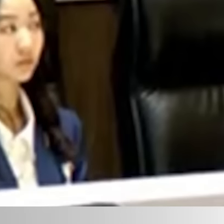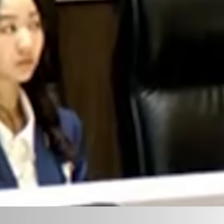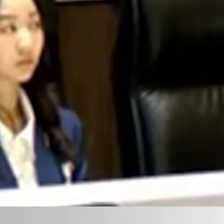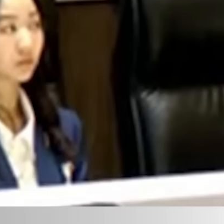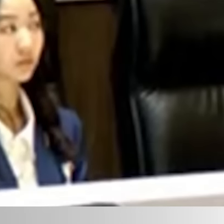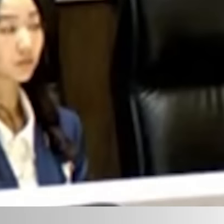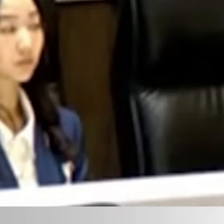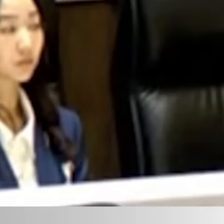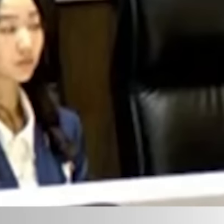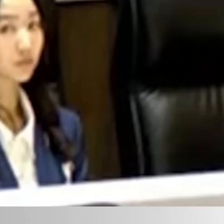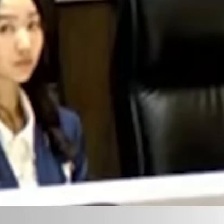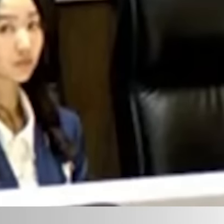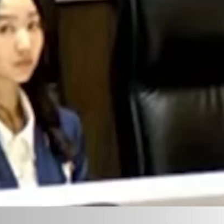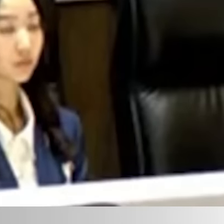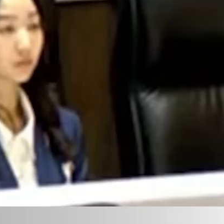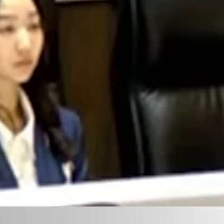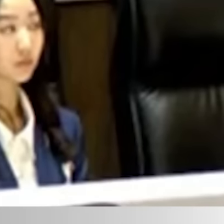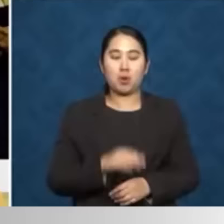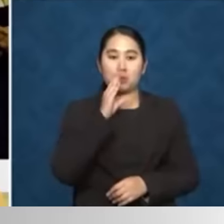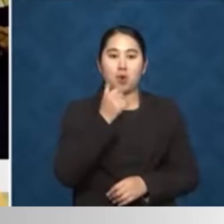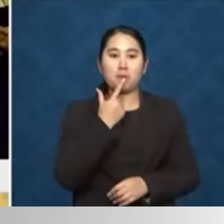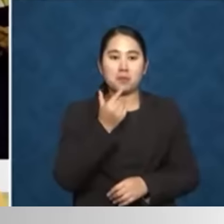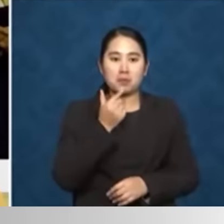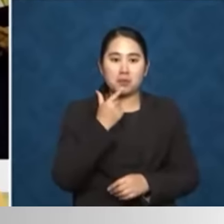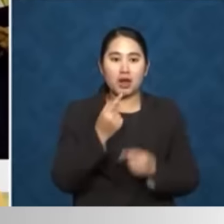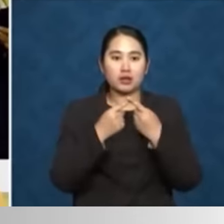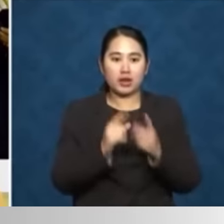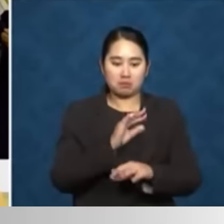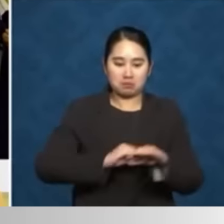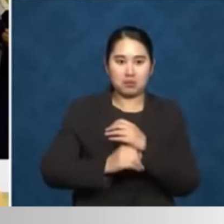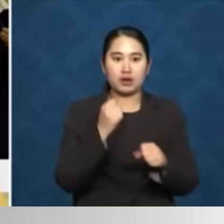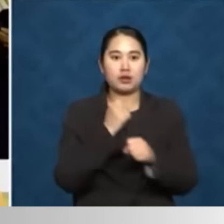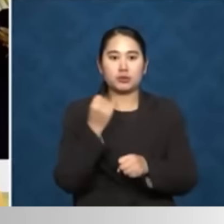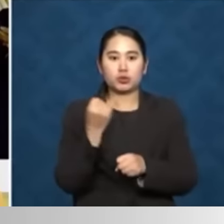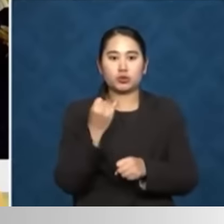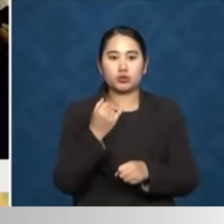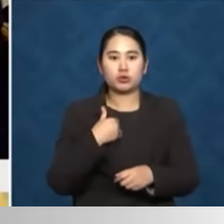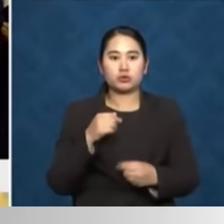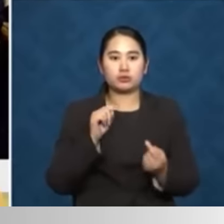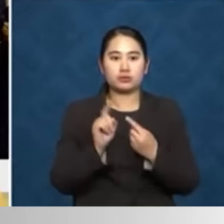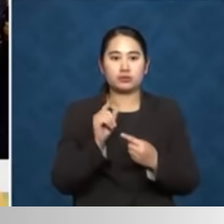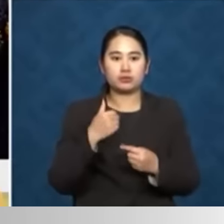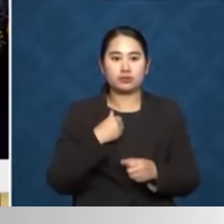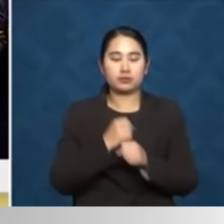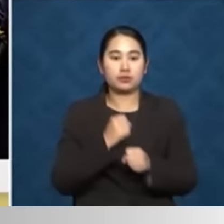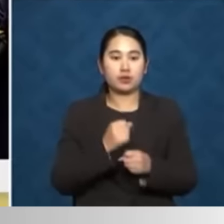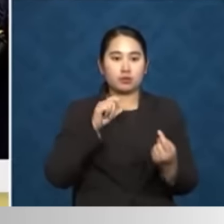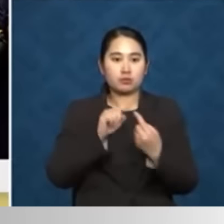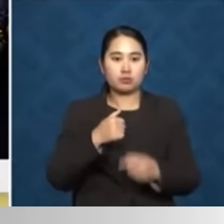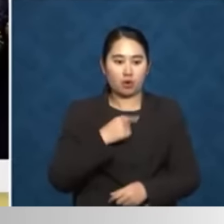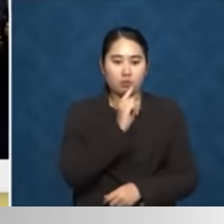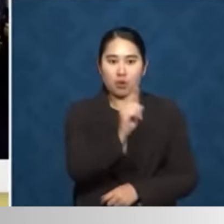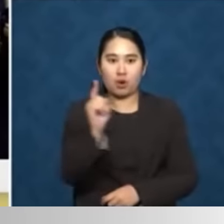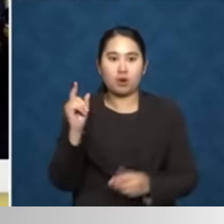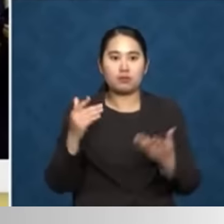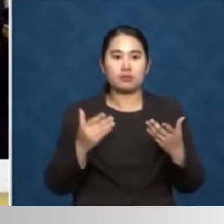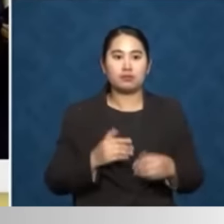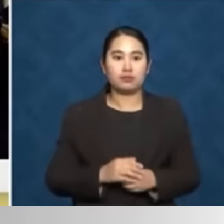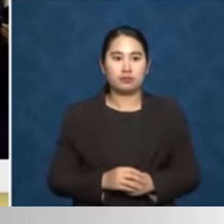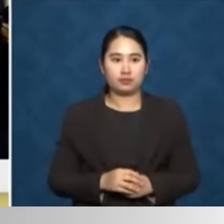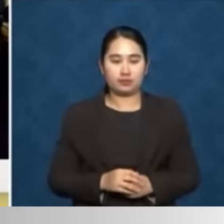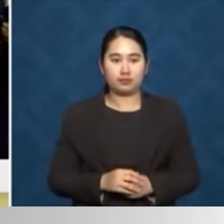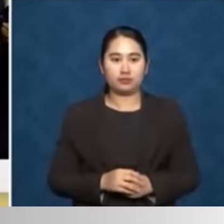รังสิมันด้วยอารมณ์ฉุนเฉียวระบุว่าส่อเจตนาที่ไม่ดีอย่างมากสร้างความแตกแยกและคุณกำลังจะนำตนไปสู่สิ่งที่ไม่ถู